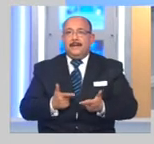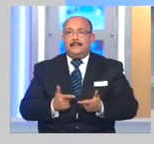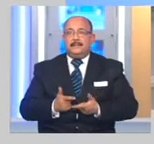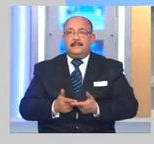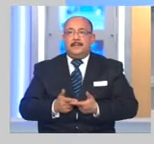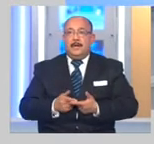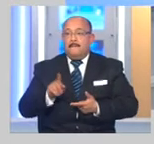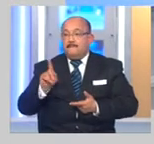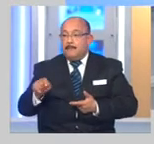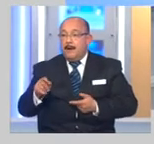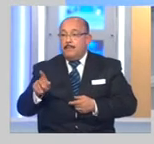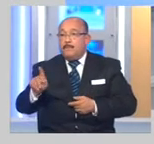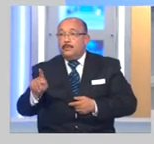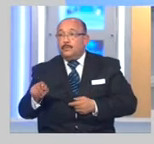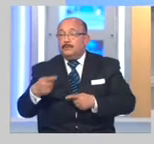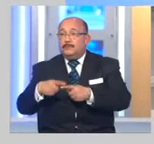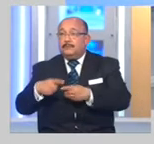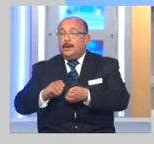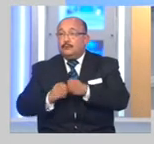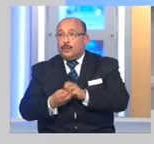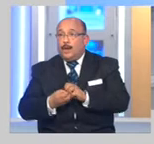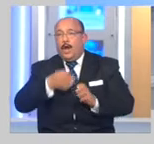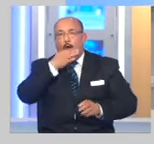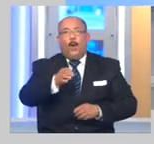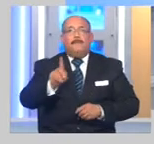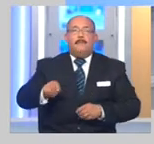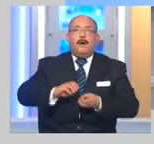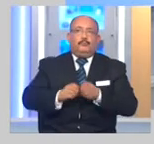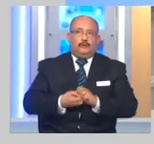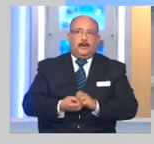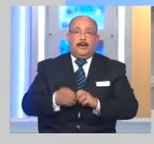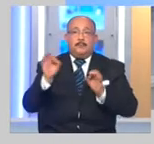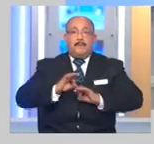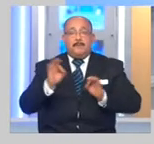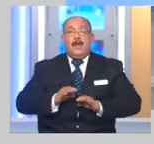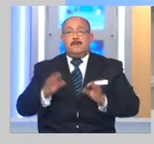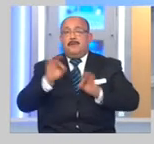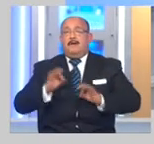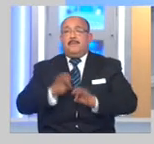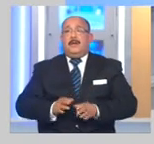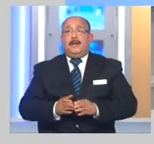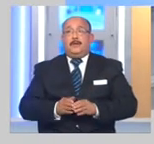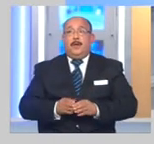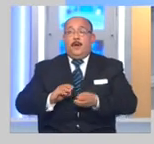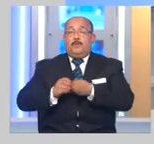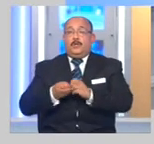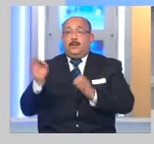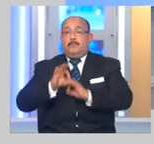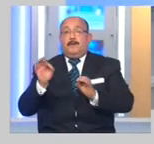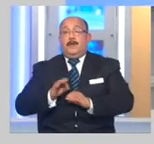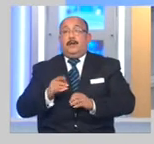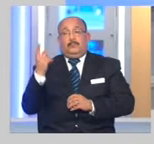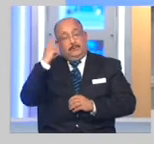ما يوقفش، ينبع عليه مرة أولى، مرة ثالثة، في المرة الرابعة يطلق عليه الرصاص ويستعمل رصاص، يطلق صحيح ثم درجات في حتى عملية إطلاق